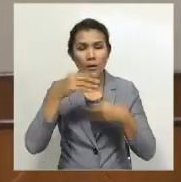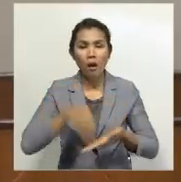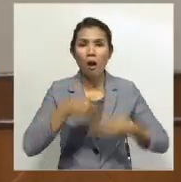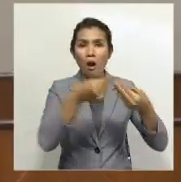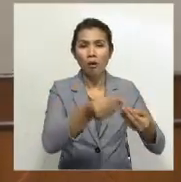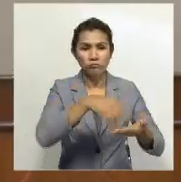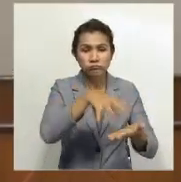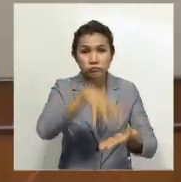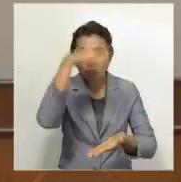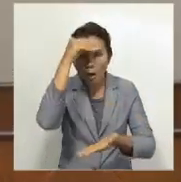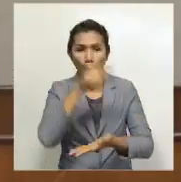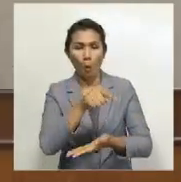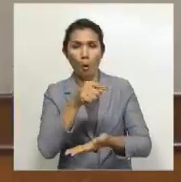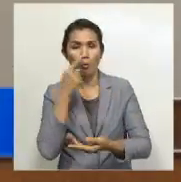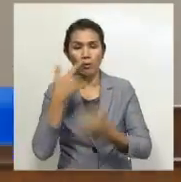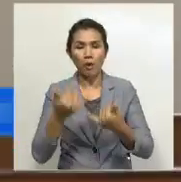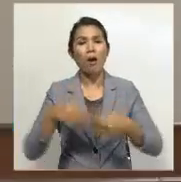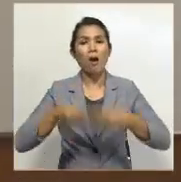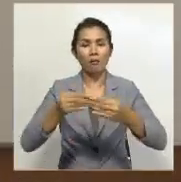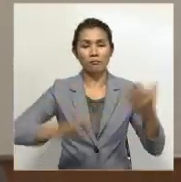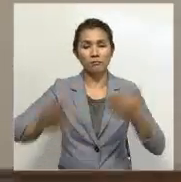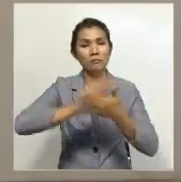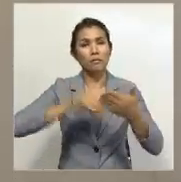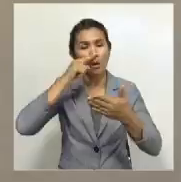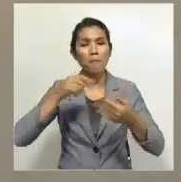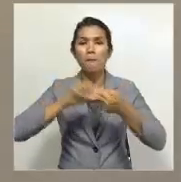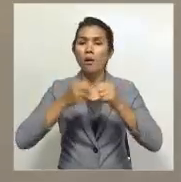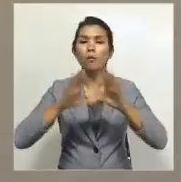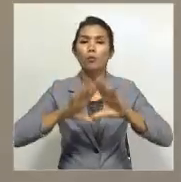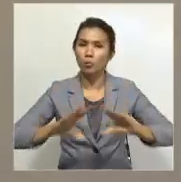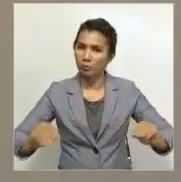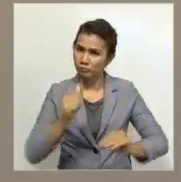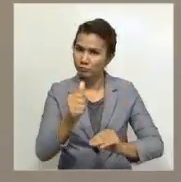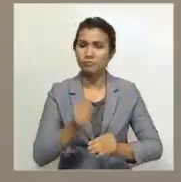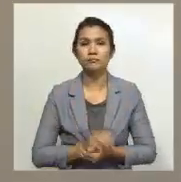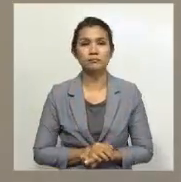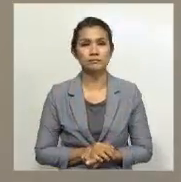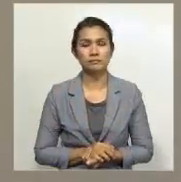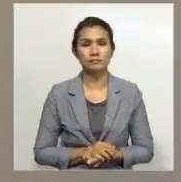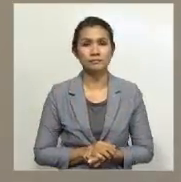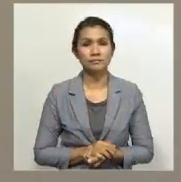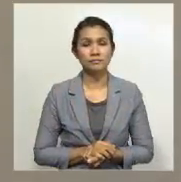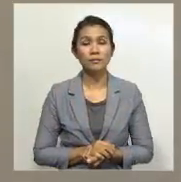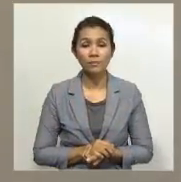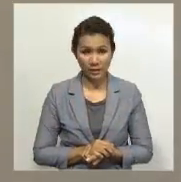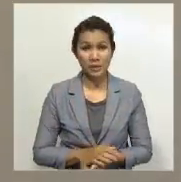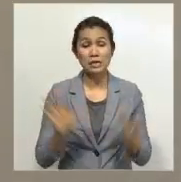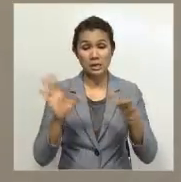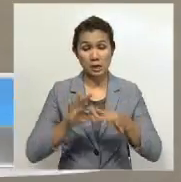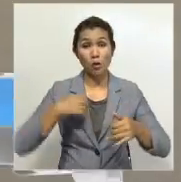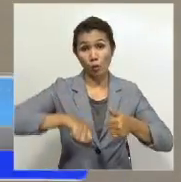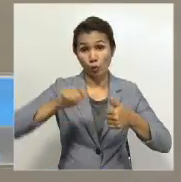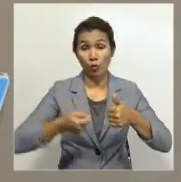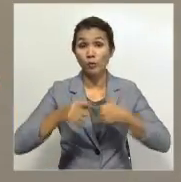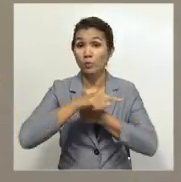ทเรียนให้กับทุกคนและทำให้บ้านเมืองสงบสุขฟังเสียงท่านนายกรัฐมนตรีครับ เรื่องการลงโทษประหารชีวิตอ